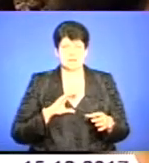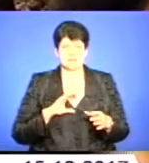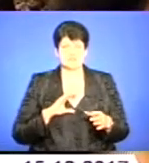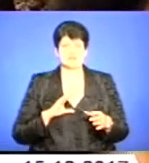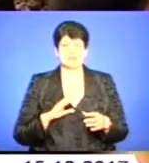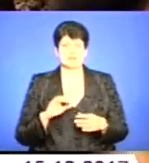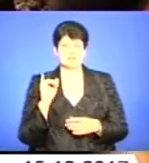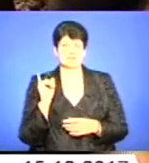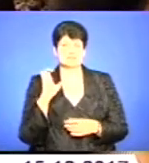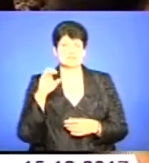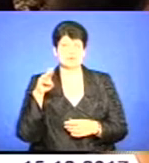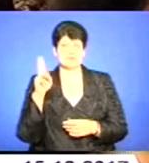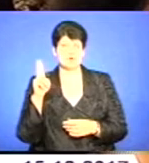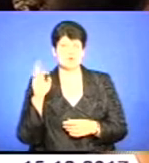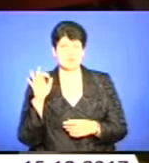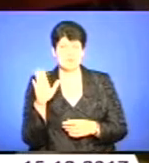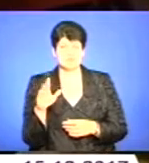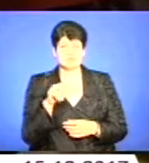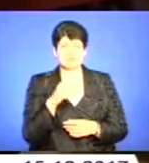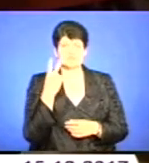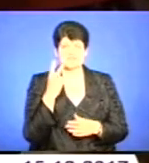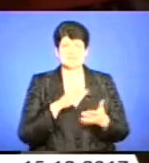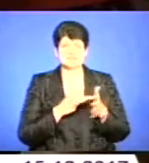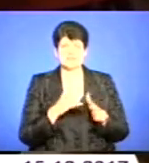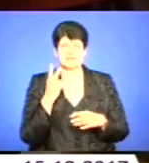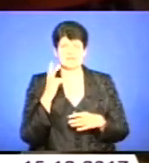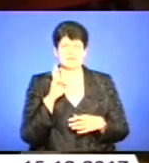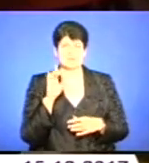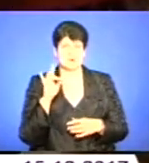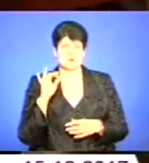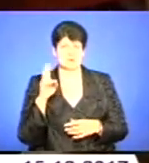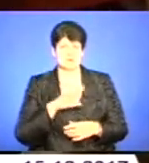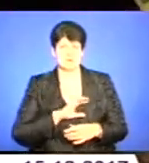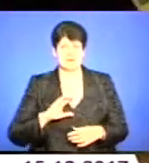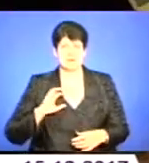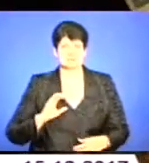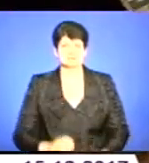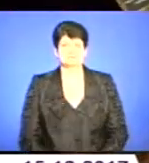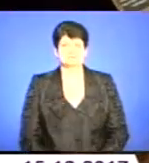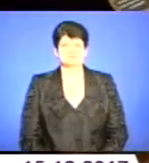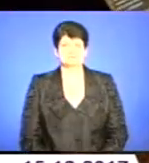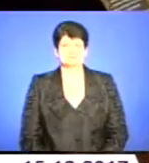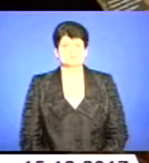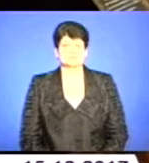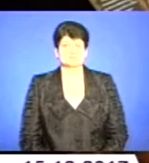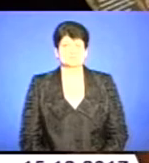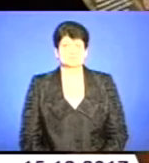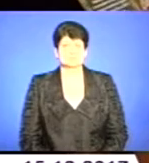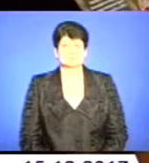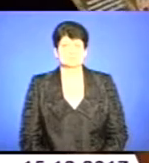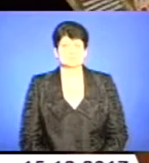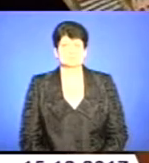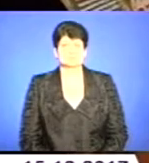трійку Іван Стрибков, у якого 2 срібні і 2 бронзові медалі. Тарас Бурак, Оксана Галіяш, Вісті,